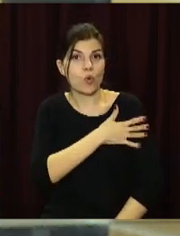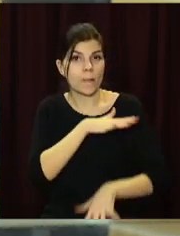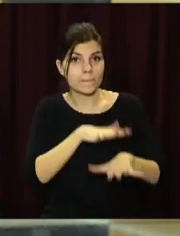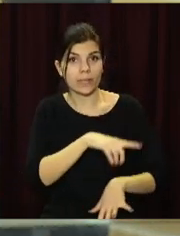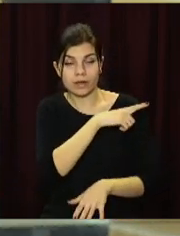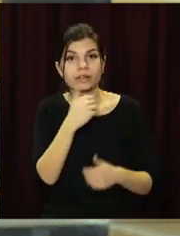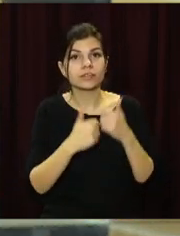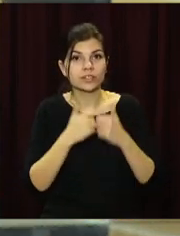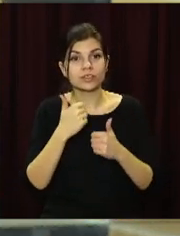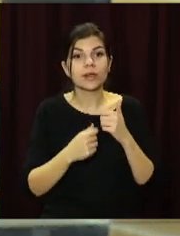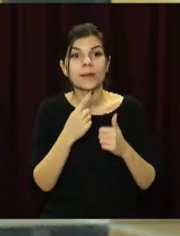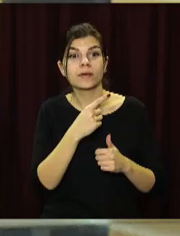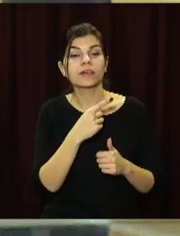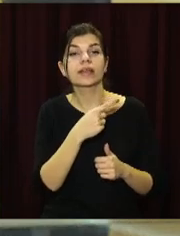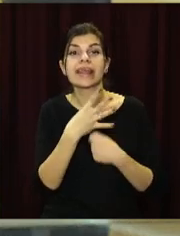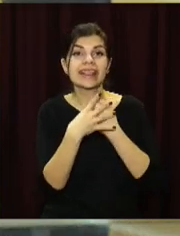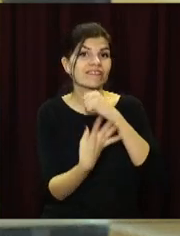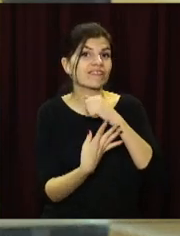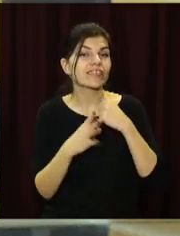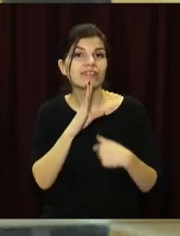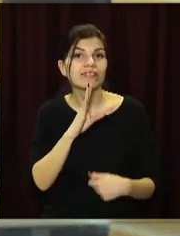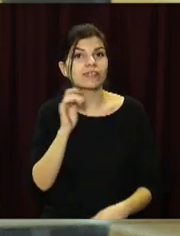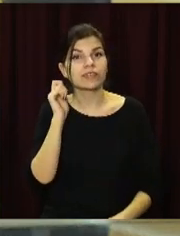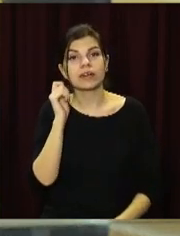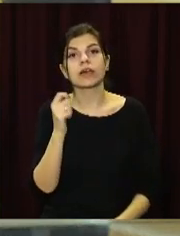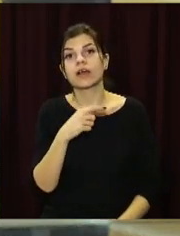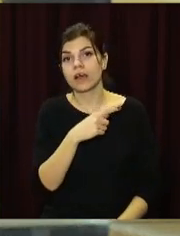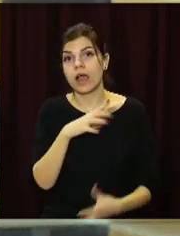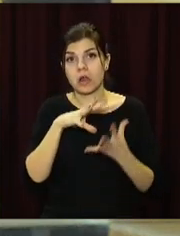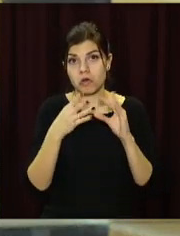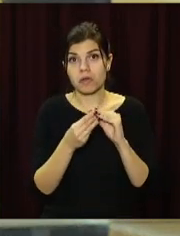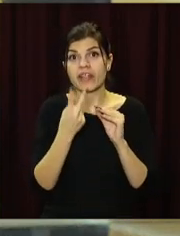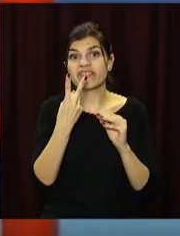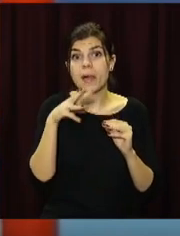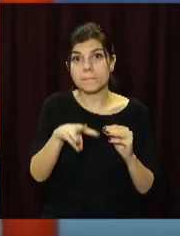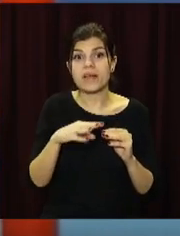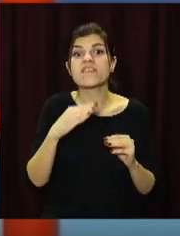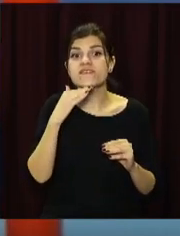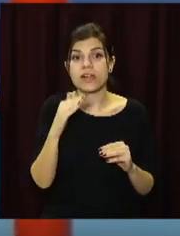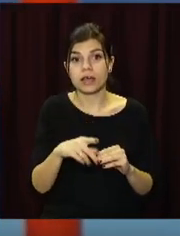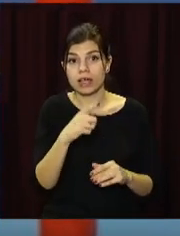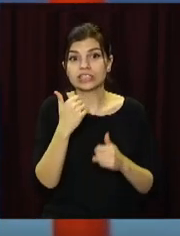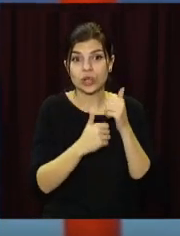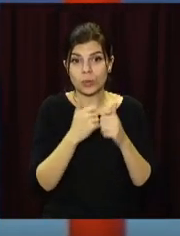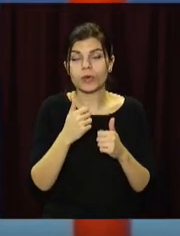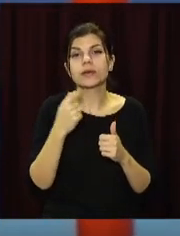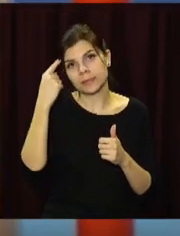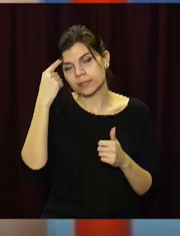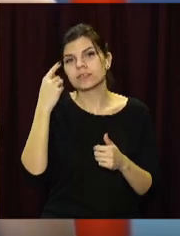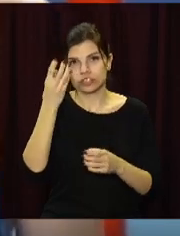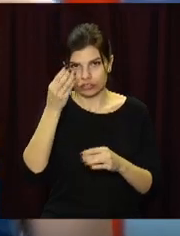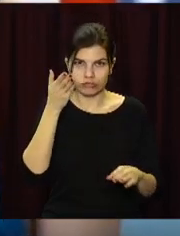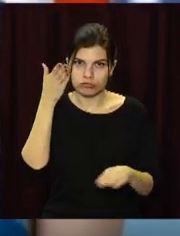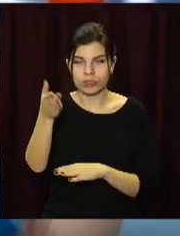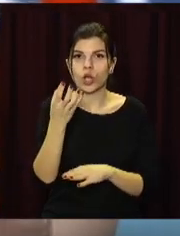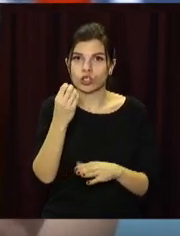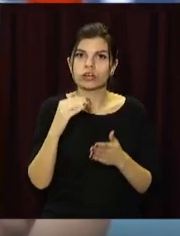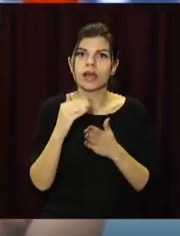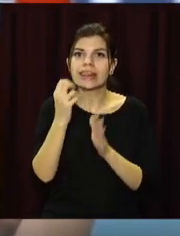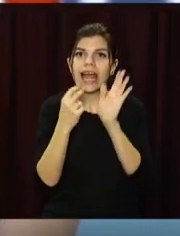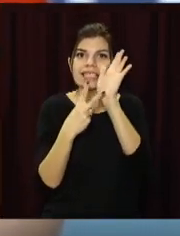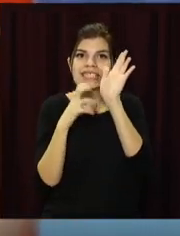на континентальній першості 19-річній Ярославі вистачило результату у 2 метри. Тепер спортсменка планує штурмувати висоту вищу на